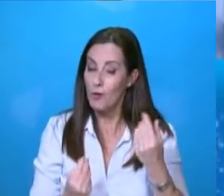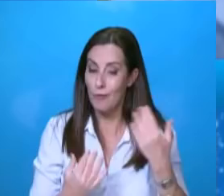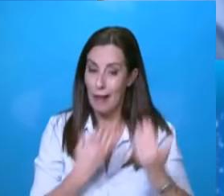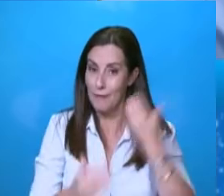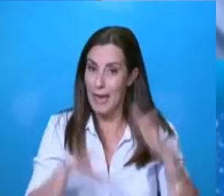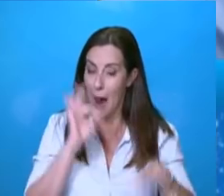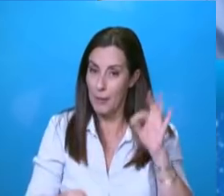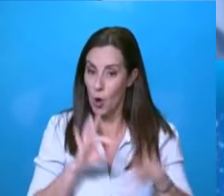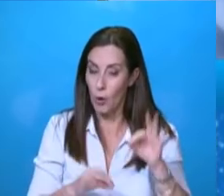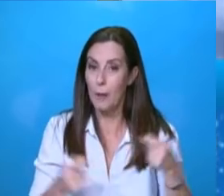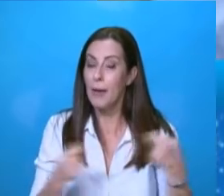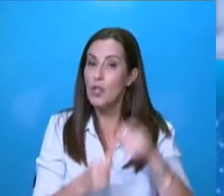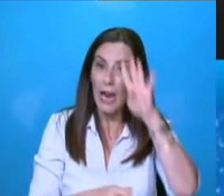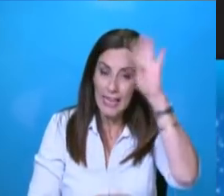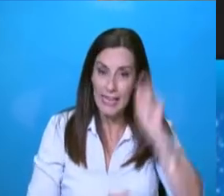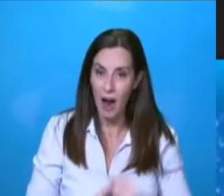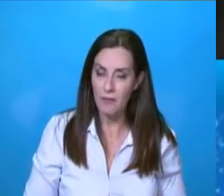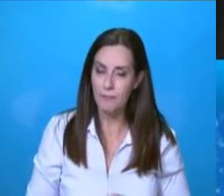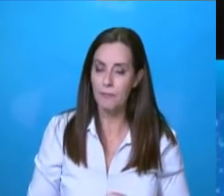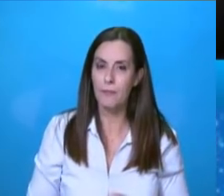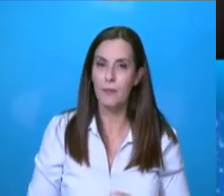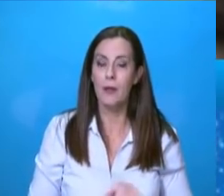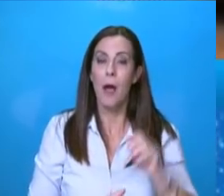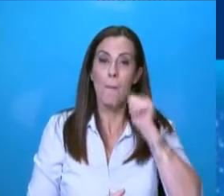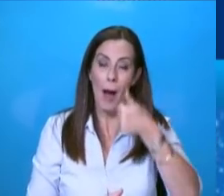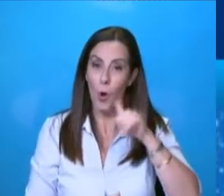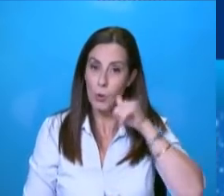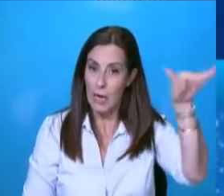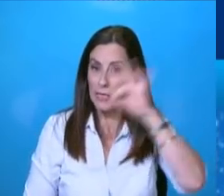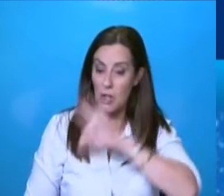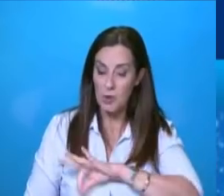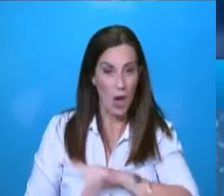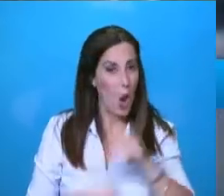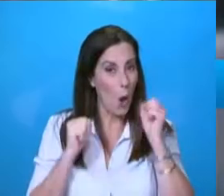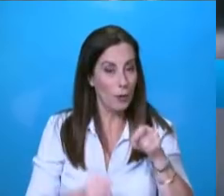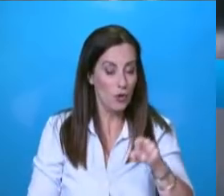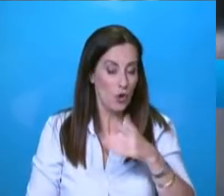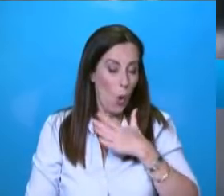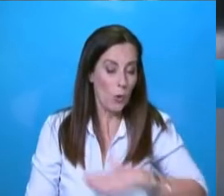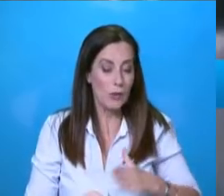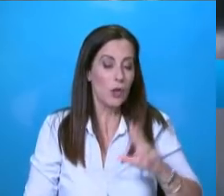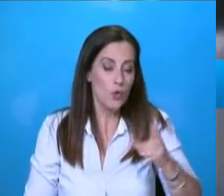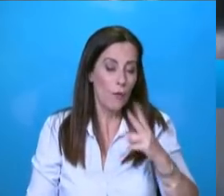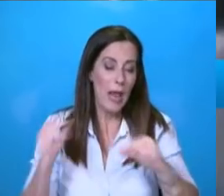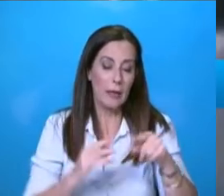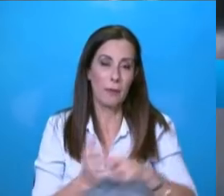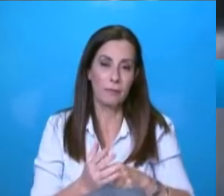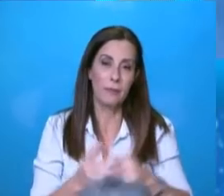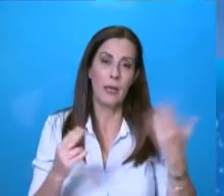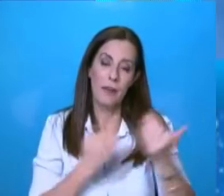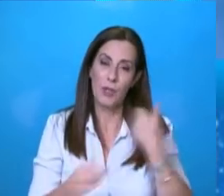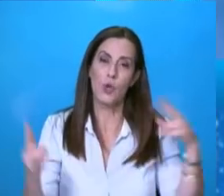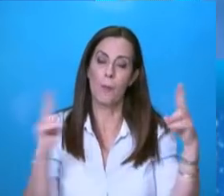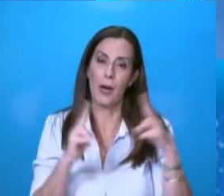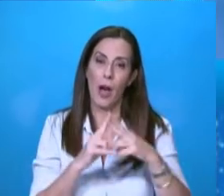לפני הבחירות בנושא האיראני. ומחר נוסע לפוטין, לא בטוח שזה הנושא שהוא רוצה להעלות שוב ערב פגישת